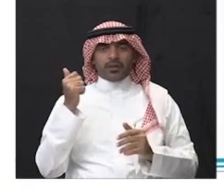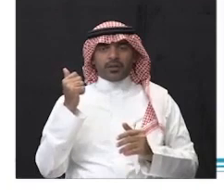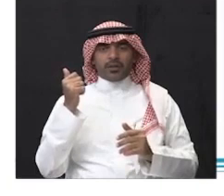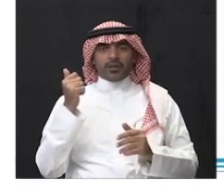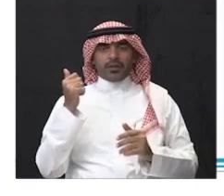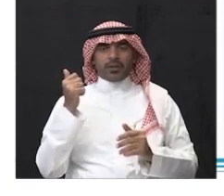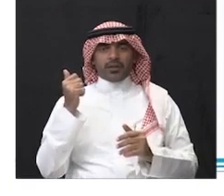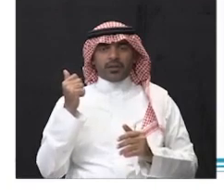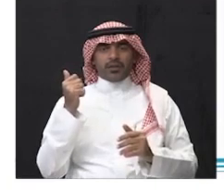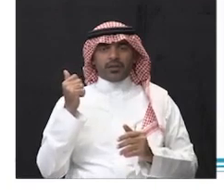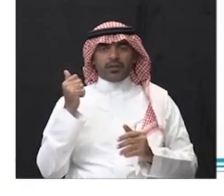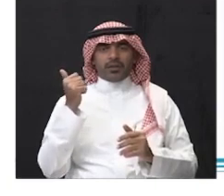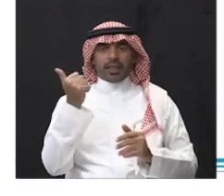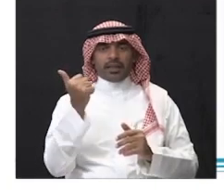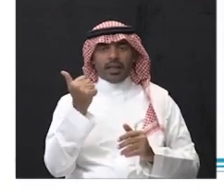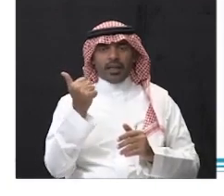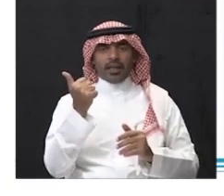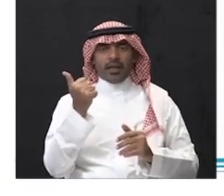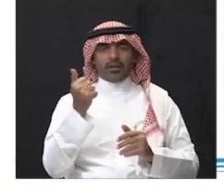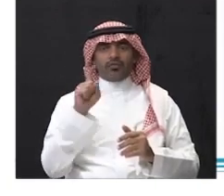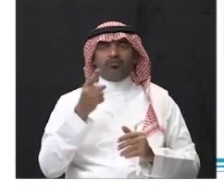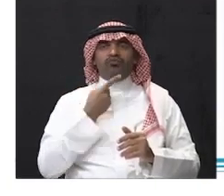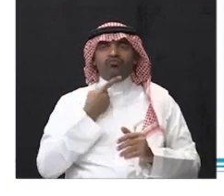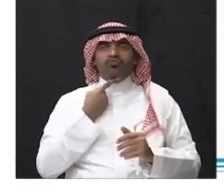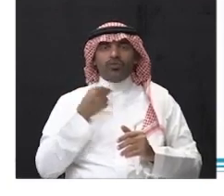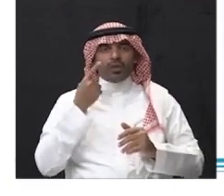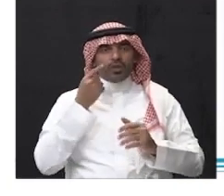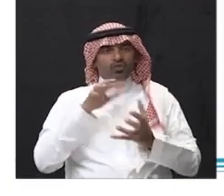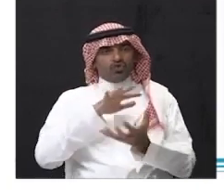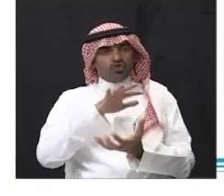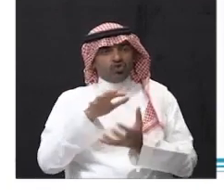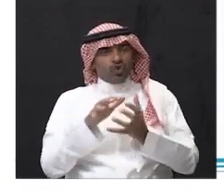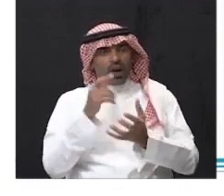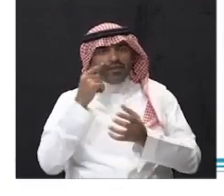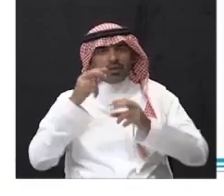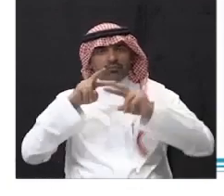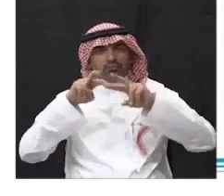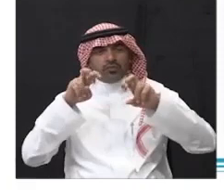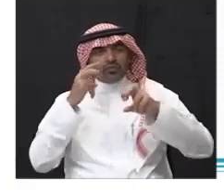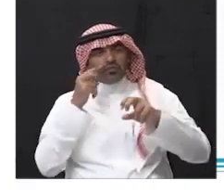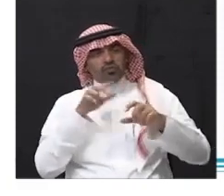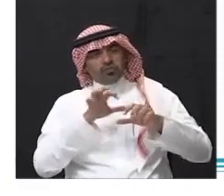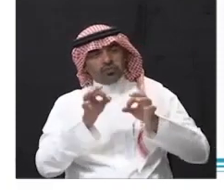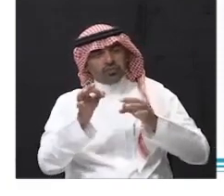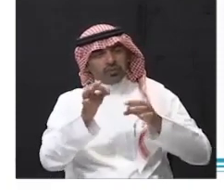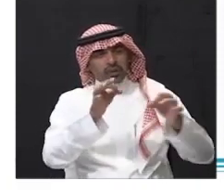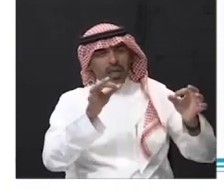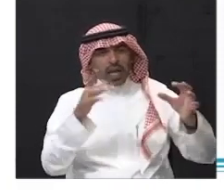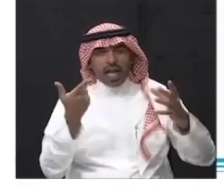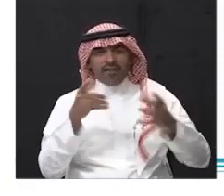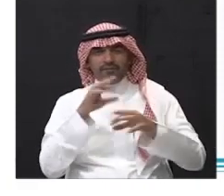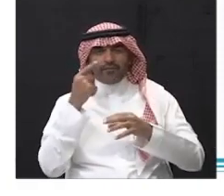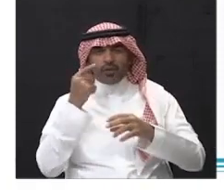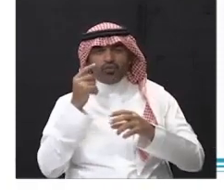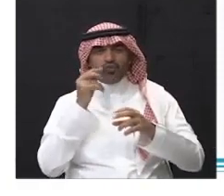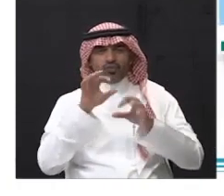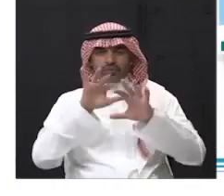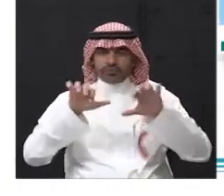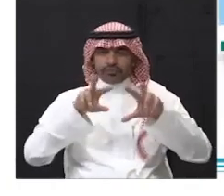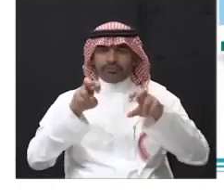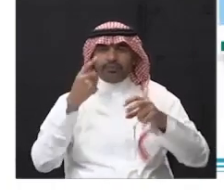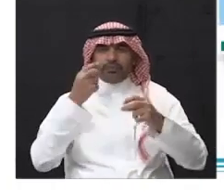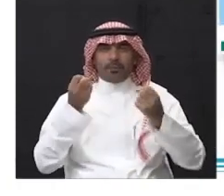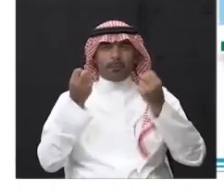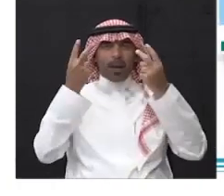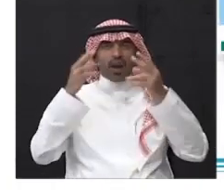اقتنع بها مجموعة من البحارة المغامرين نتيجة تقدم البحث العلمي في أوروبا واطلاعهم على علوم من سبقهم. أحسنتم.